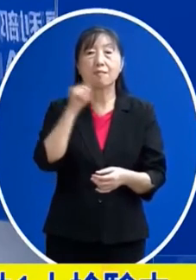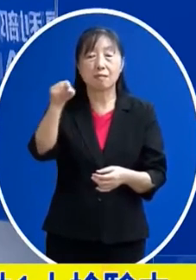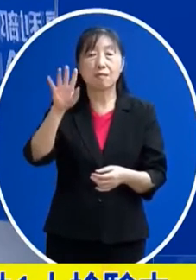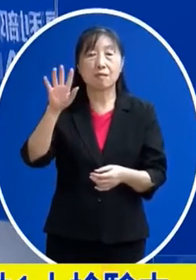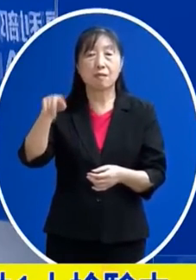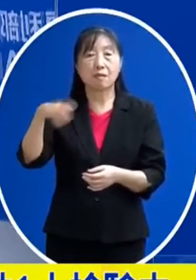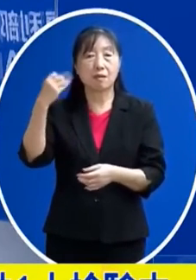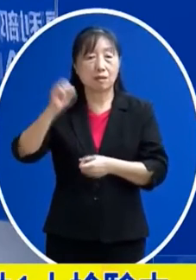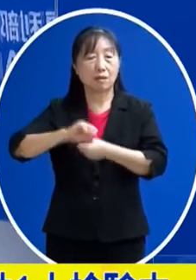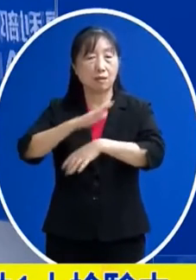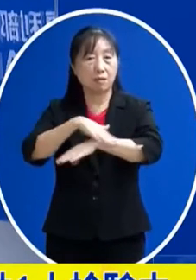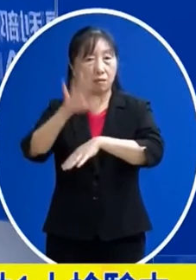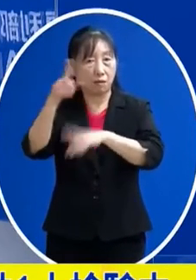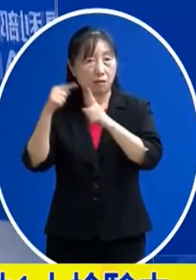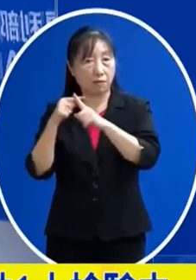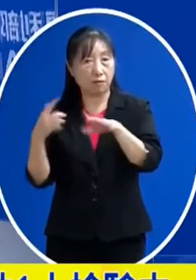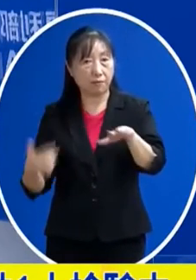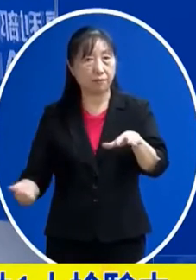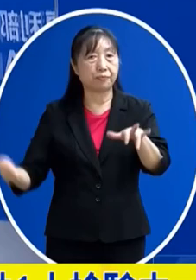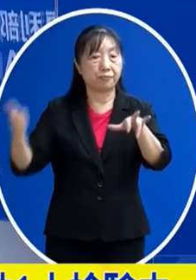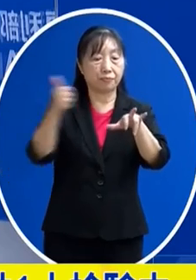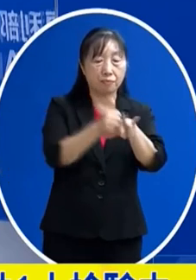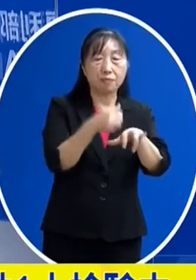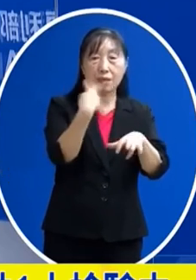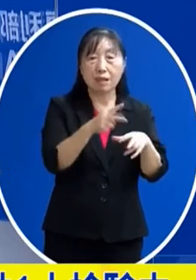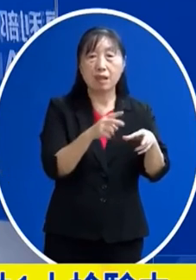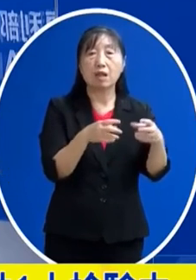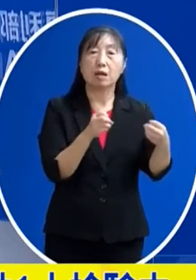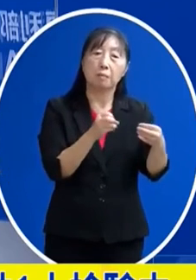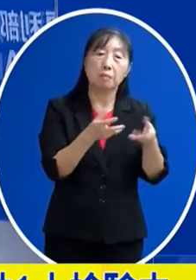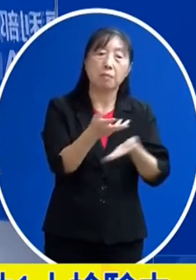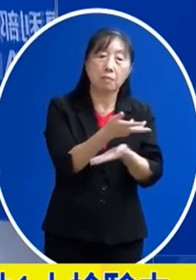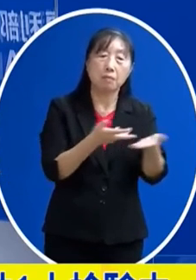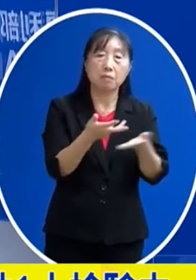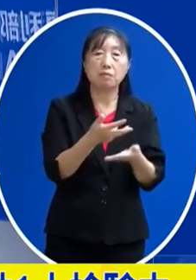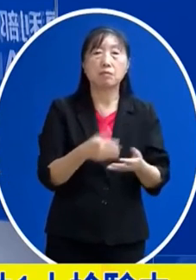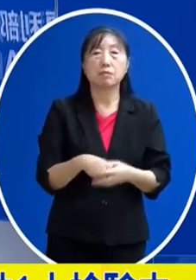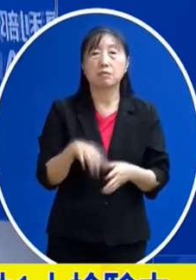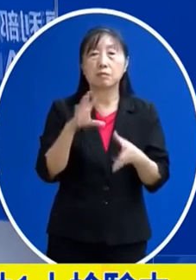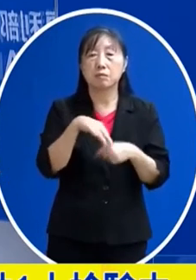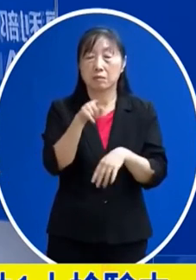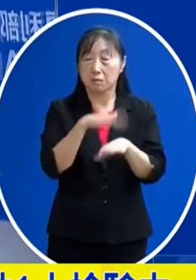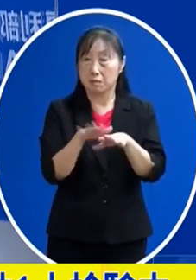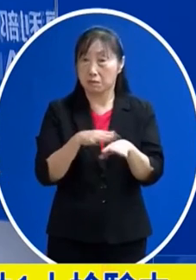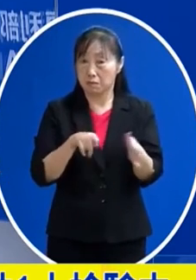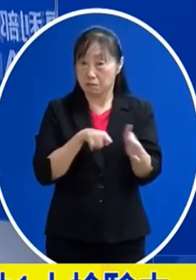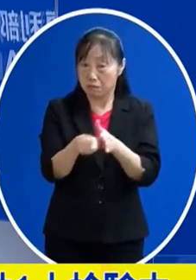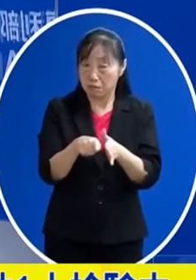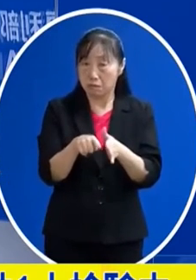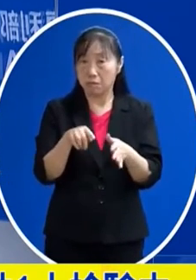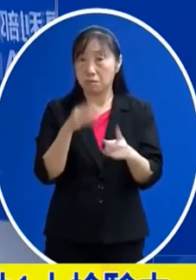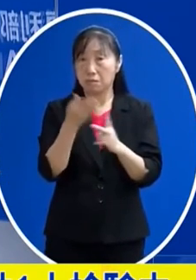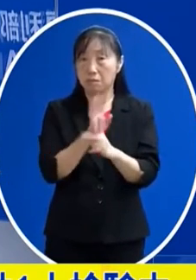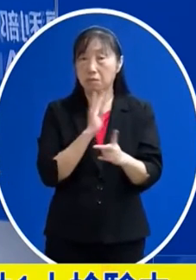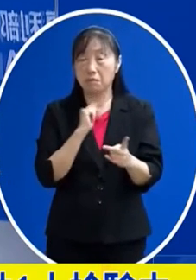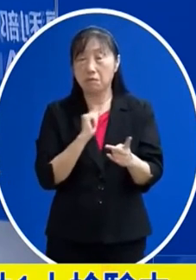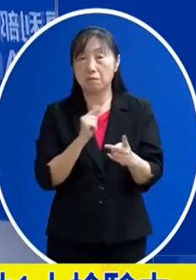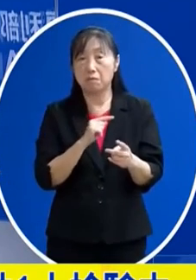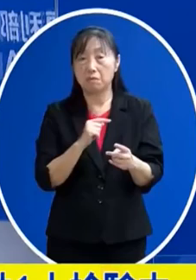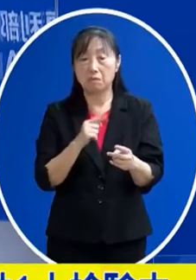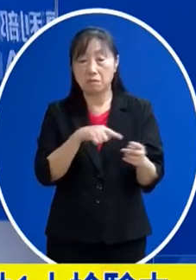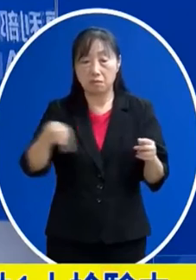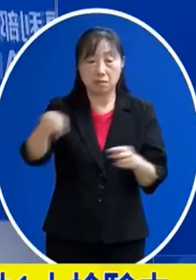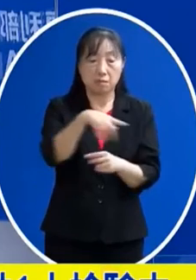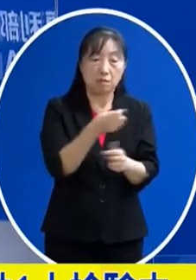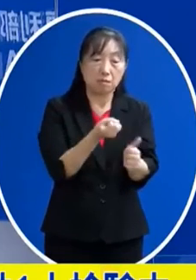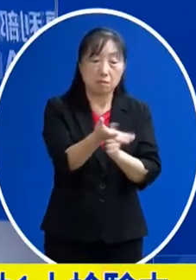有上机去做一些文件交接的工作哦。那是不是有可能有间接或直接的接触哦？目前初步了解是他